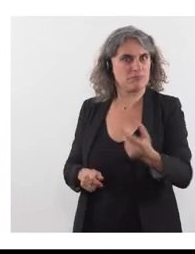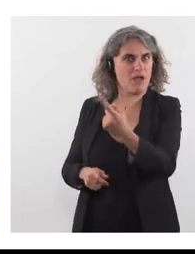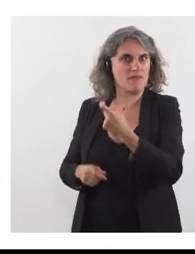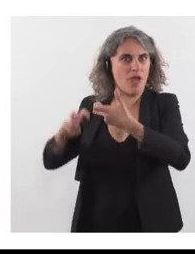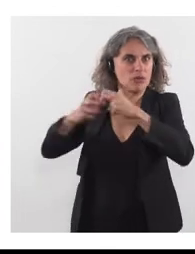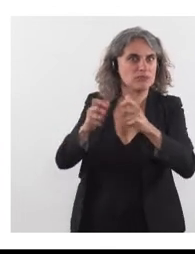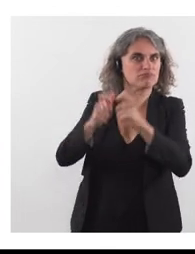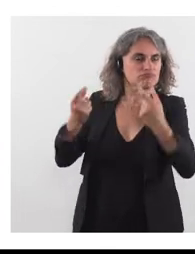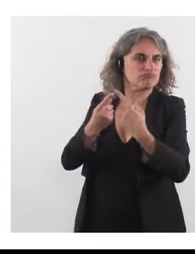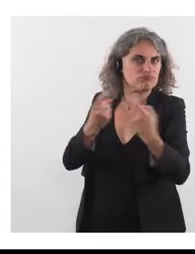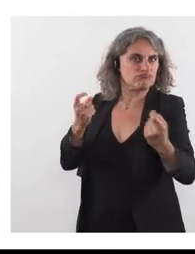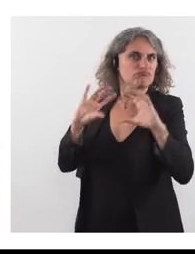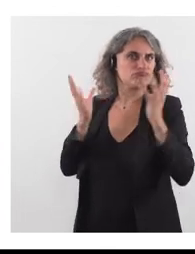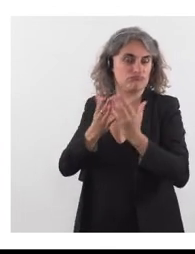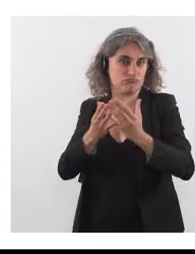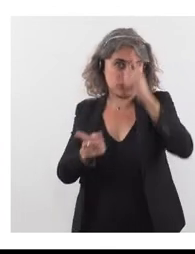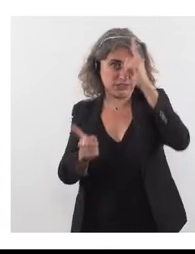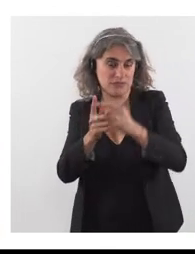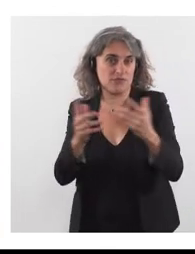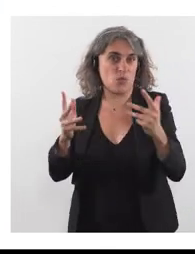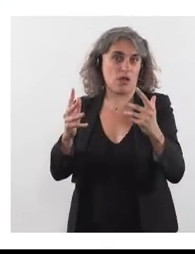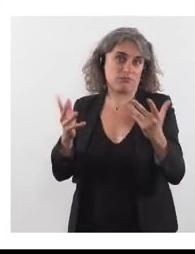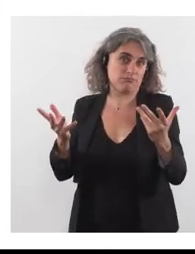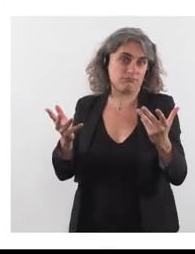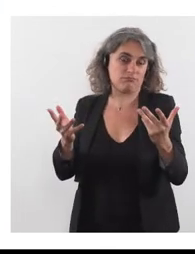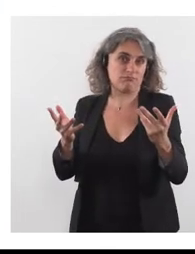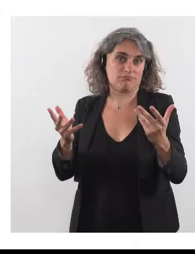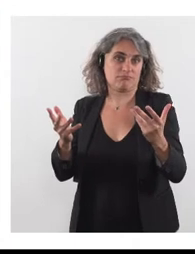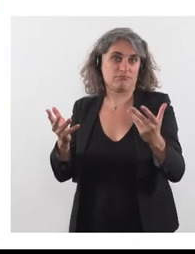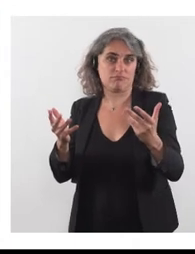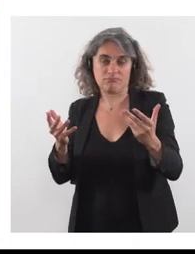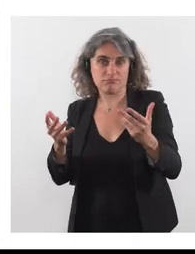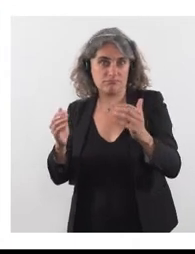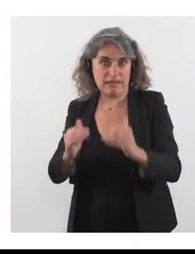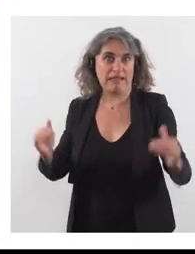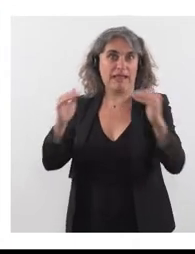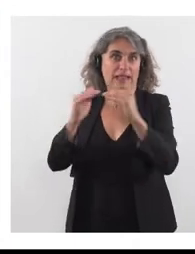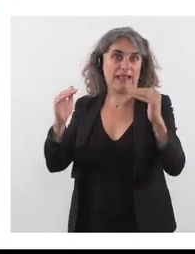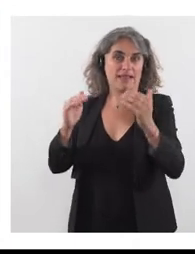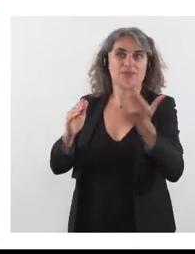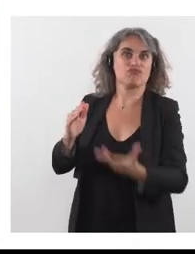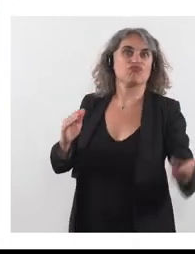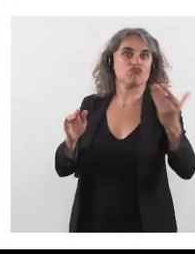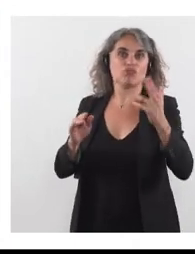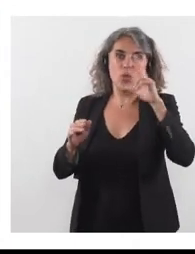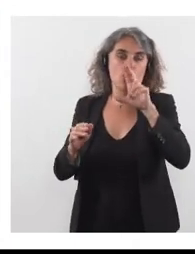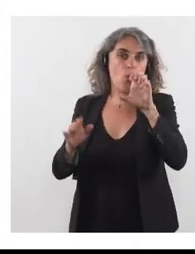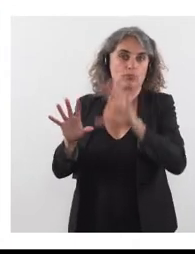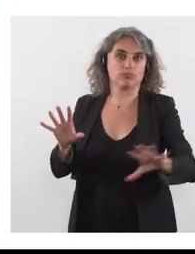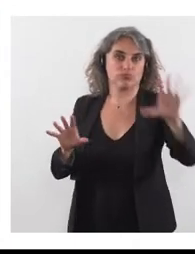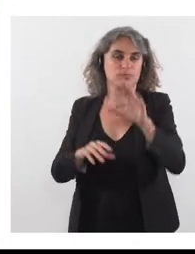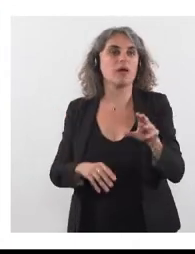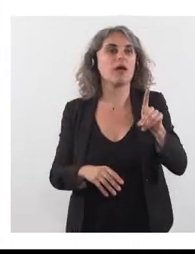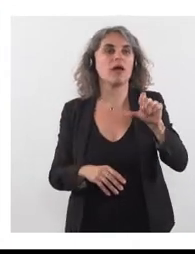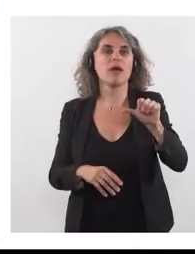d'organismes de promotion pour l'égalité de membres de pays de l'Union européenne. Donc Karine qui est